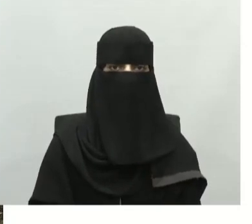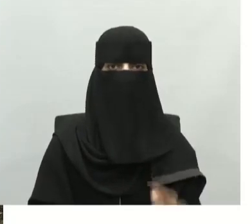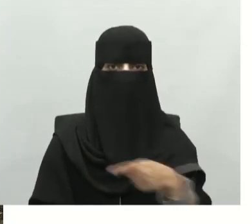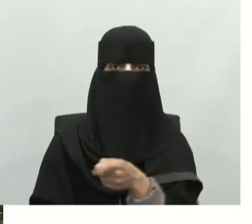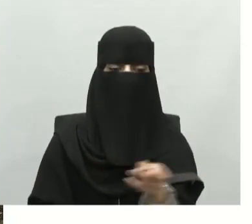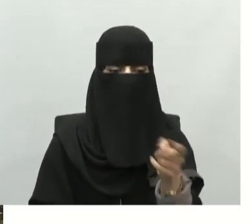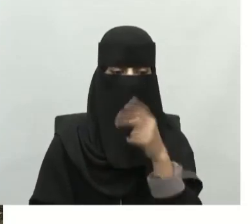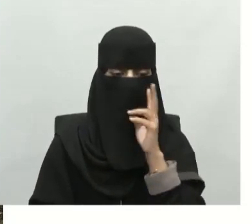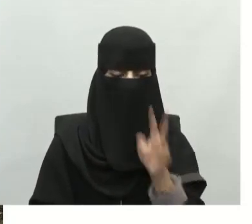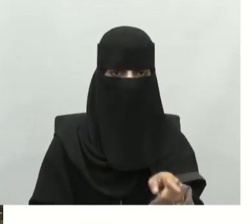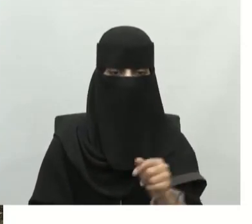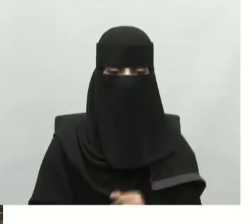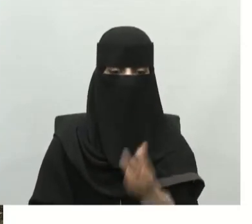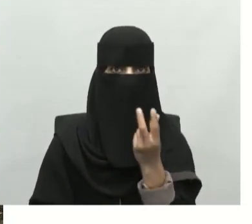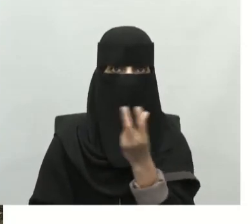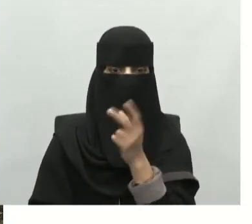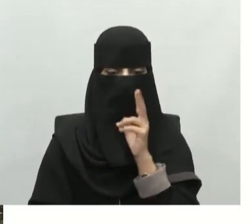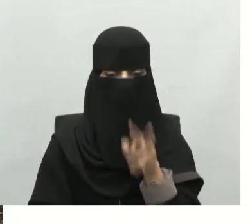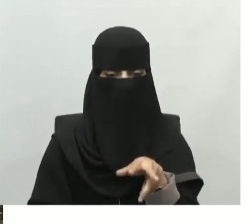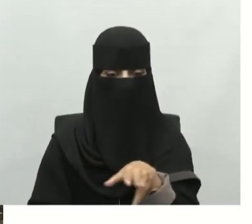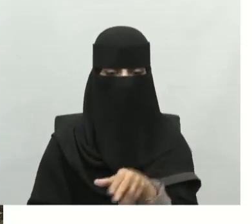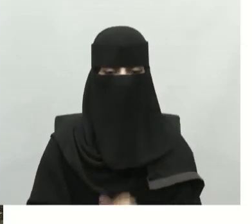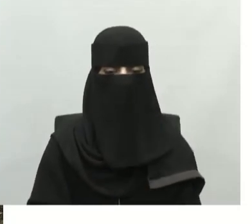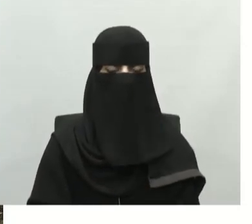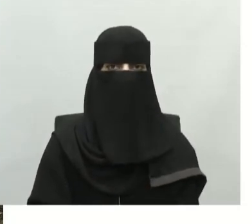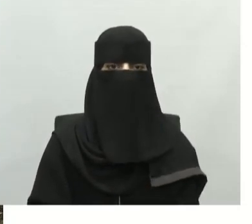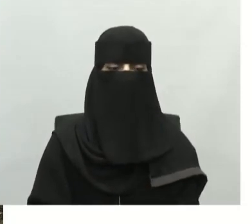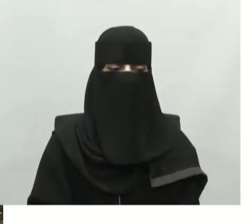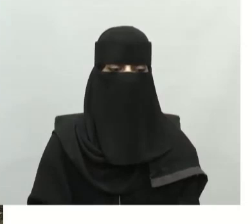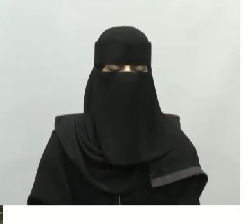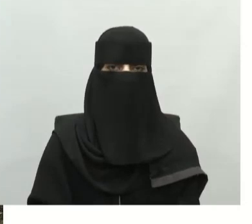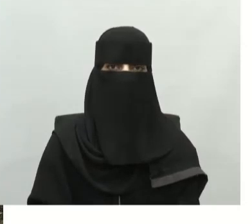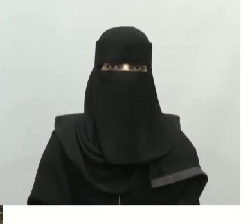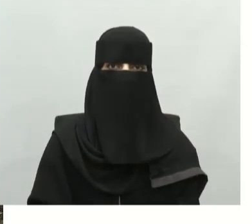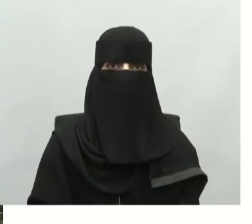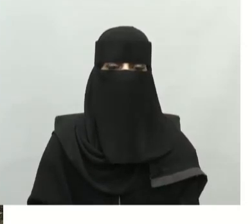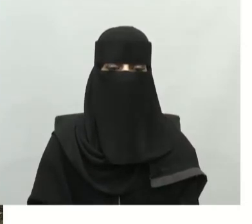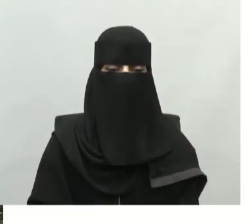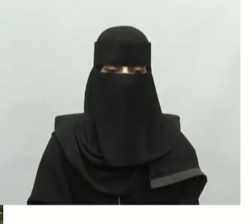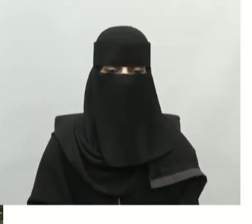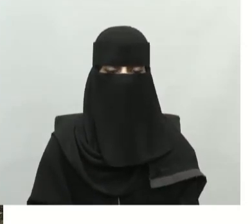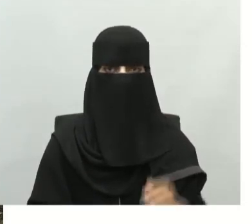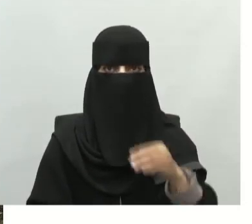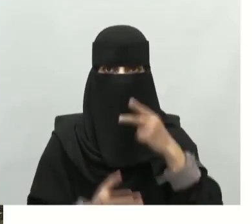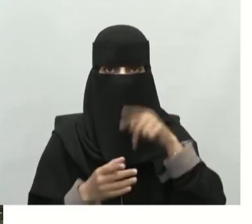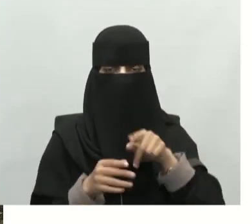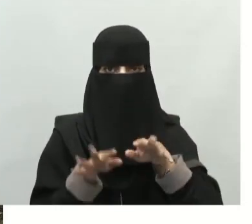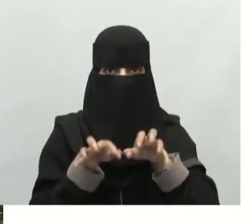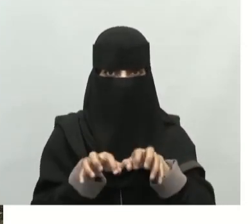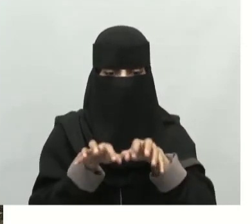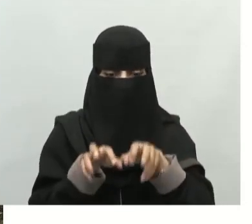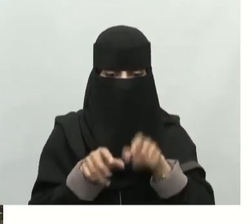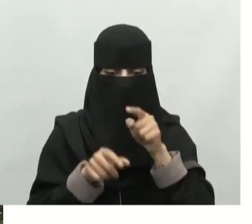ثعبان وهنا بيضه وايضا هنا خروج الصغير من